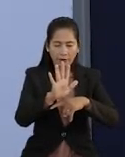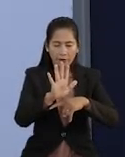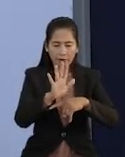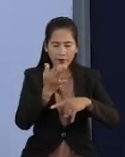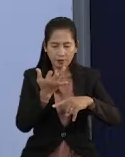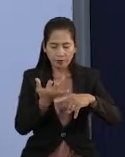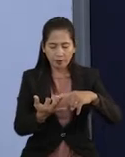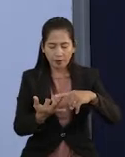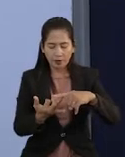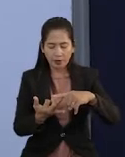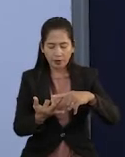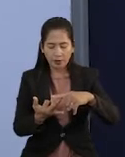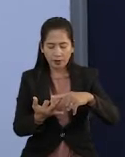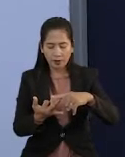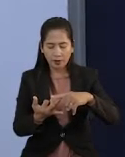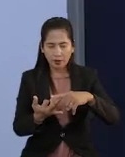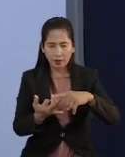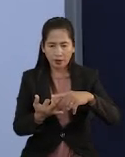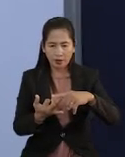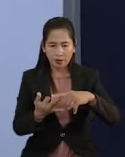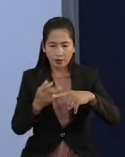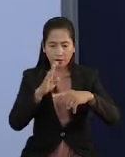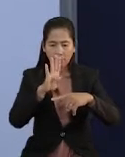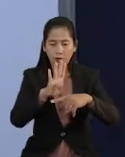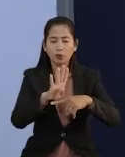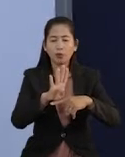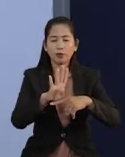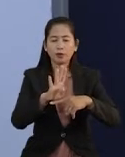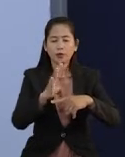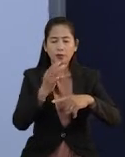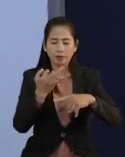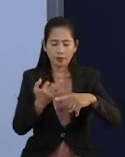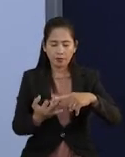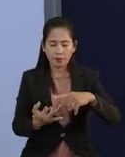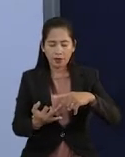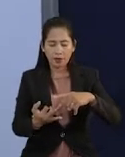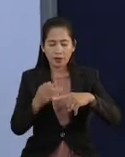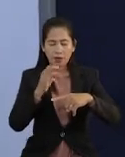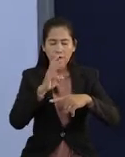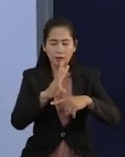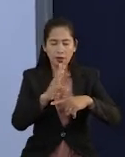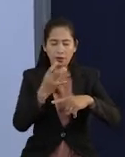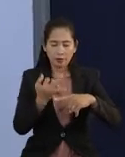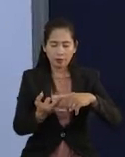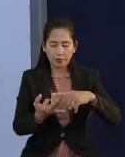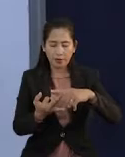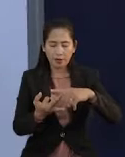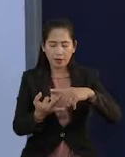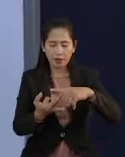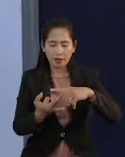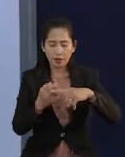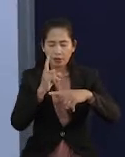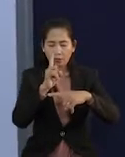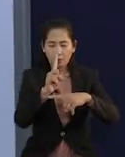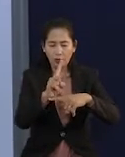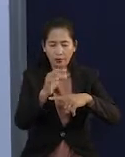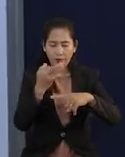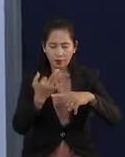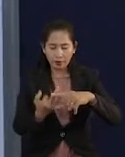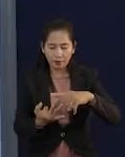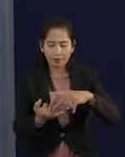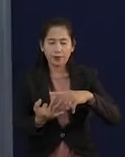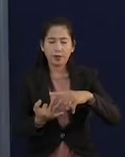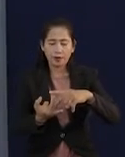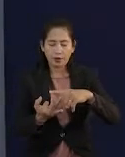phí tập một tiết buôn phịa pram phí bay phịa pram phí nâng môi